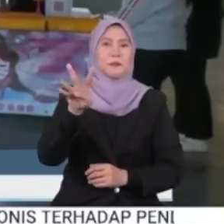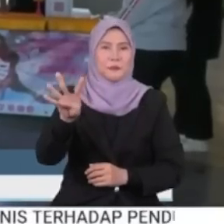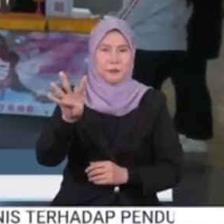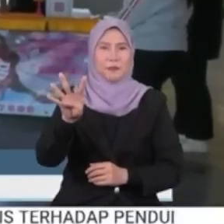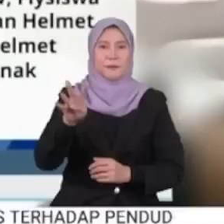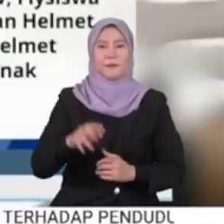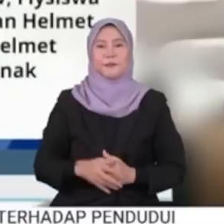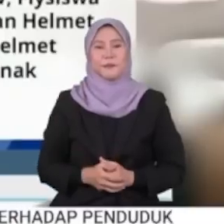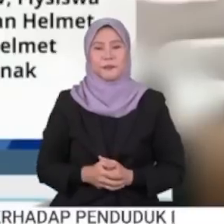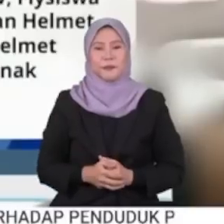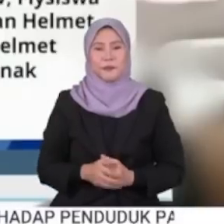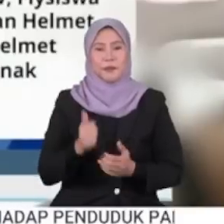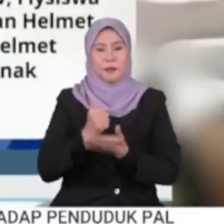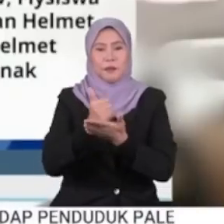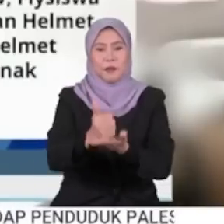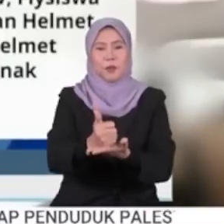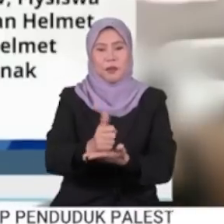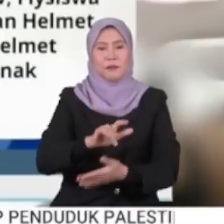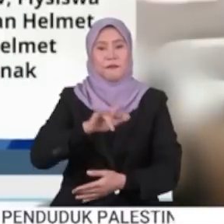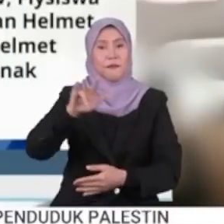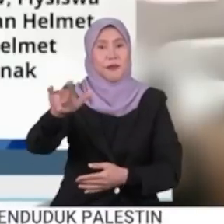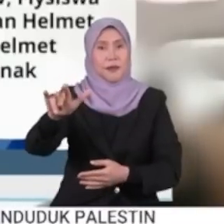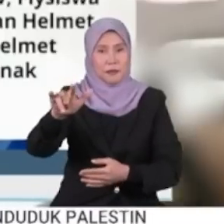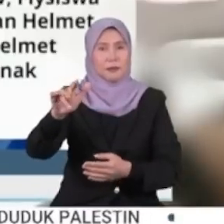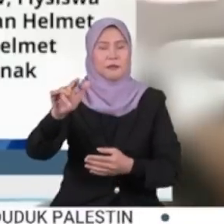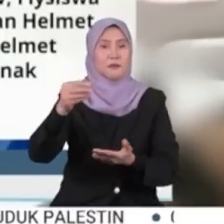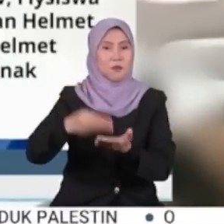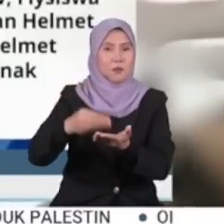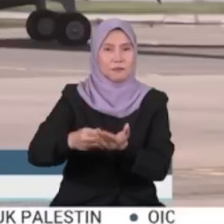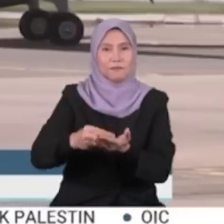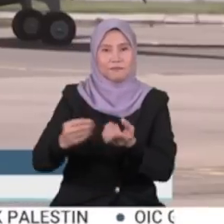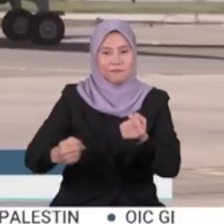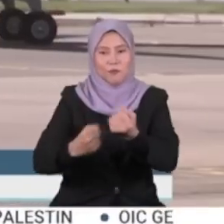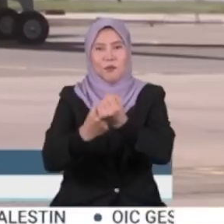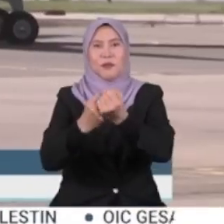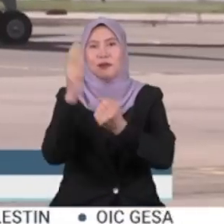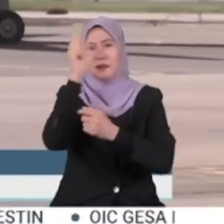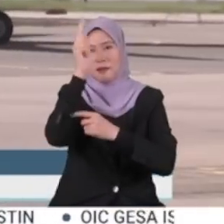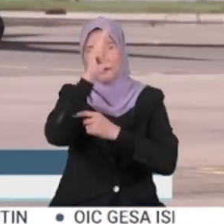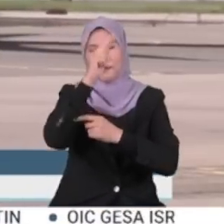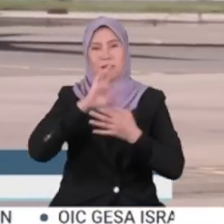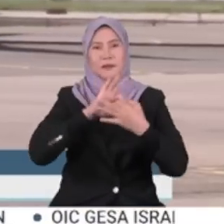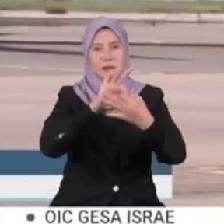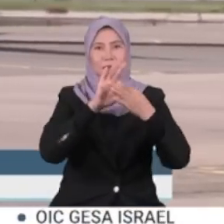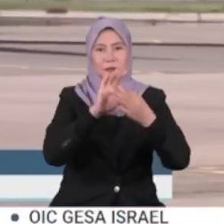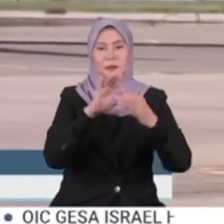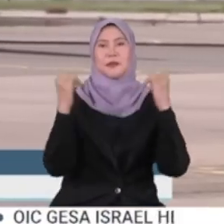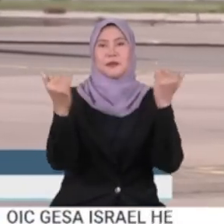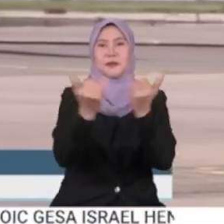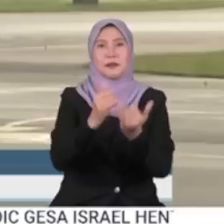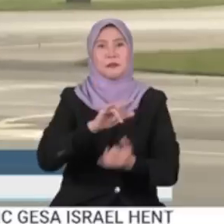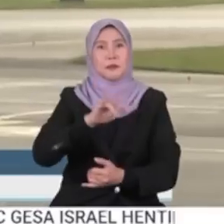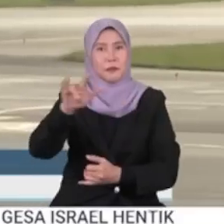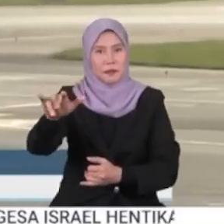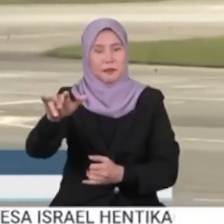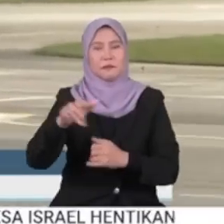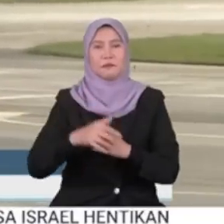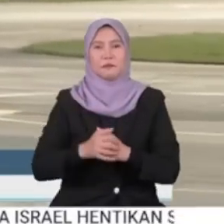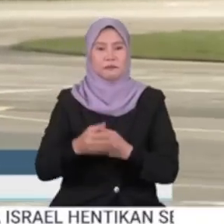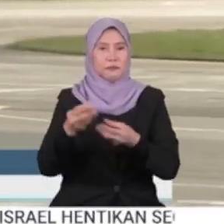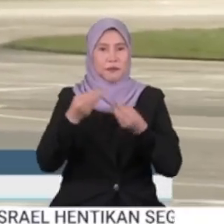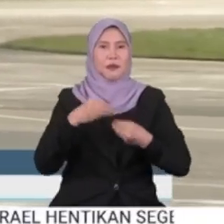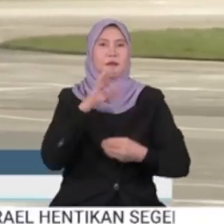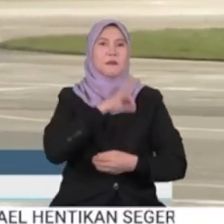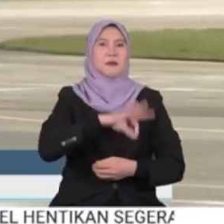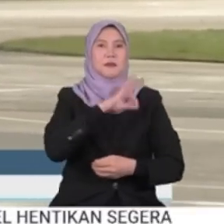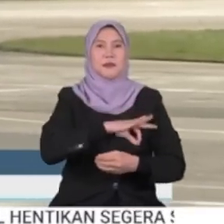2024 nanti. Bantuan Fly Siswa yang diperkenalkan kerajaan dengan kerjasama syarikat-syarikat penerbangan memberi